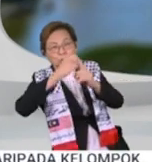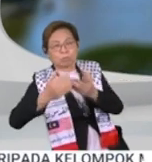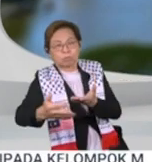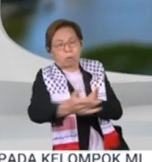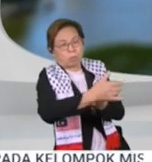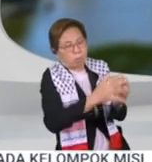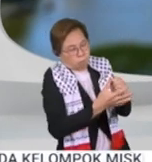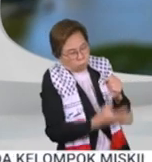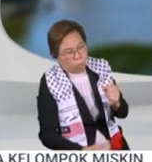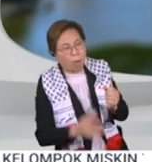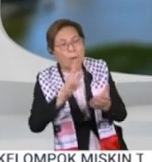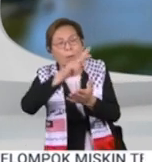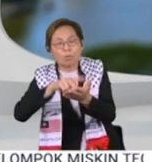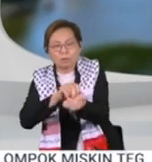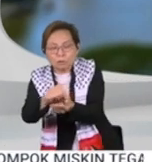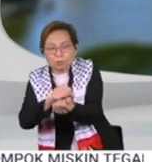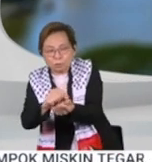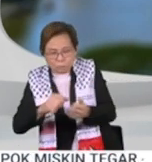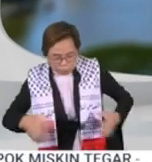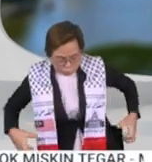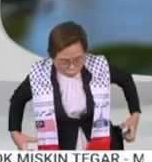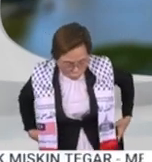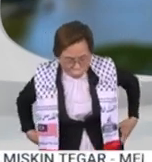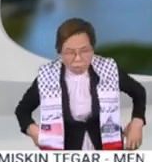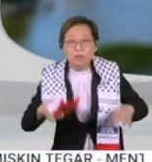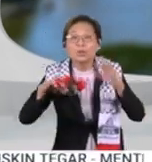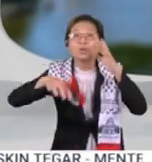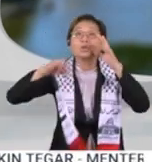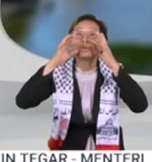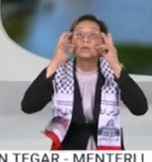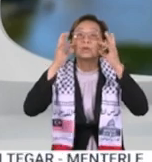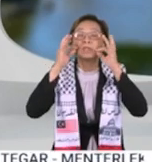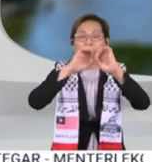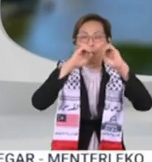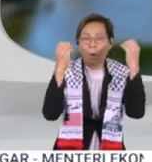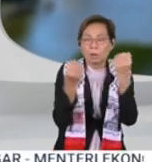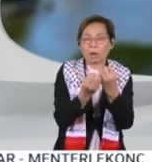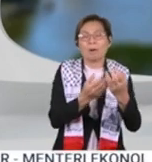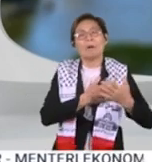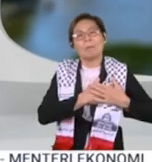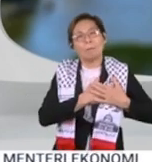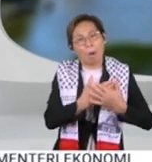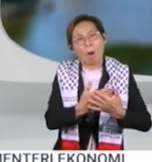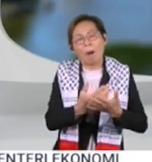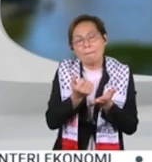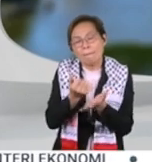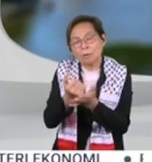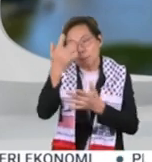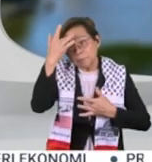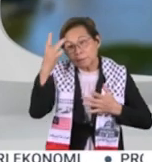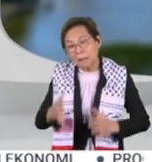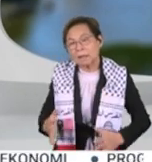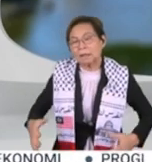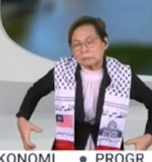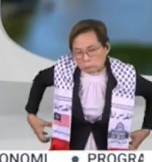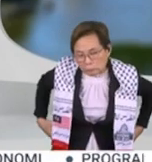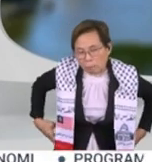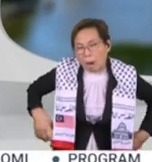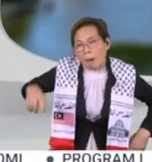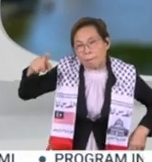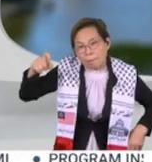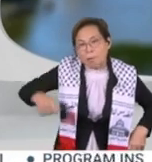bagi Pusat Dialisis Persatuan Divan Will Kuching, sebuah organisasi yang komited membantu pesakit buah pinggang yang